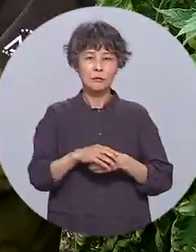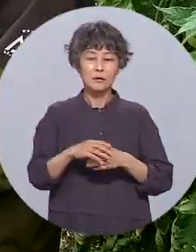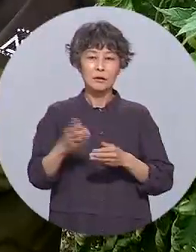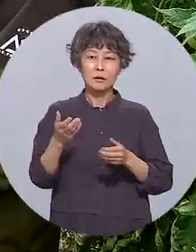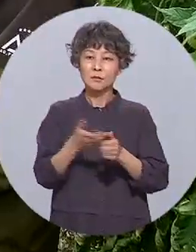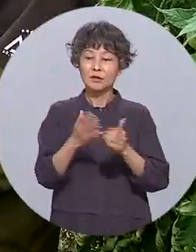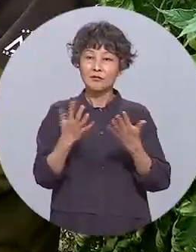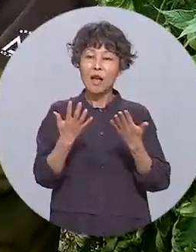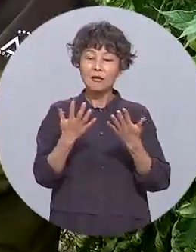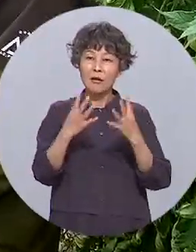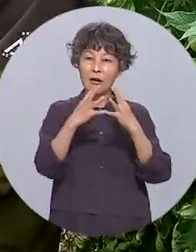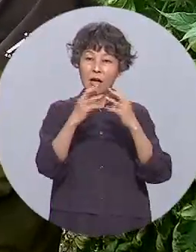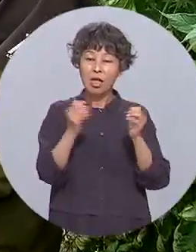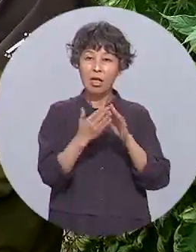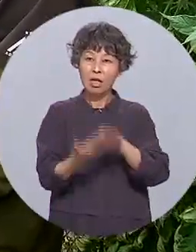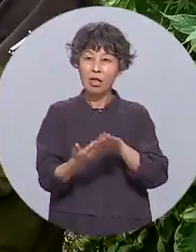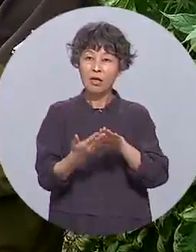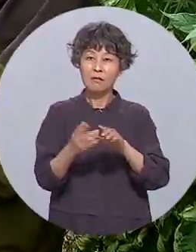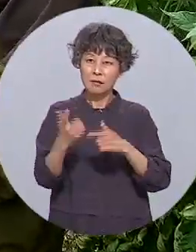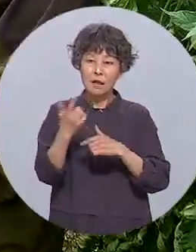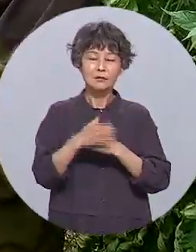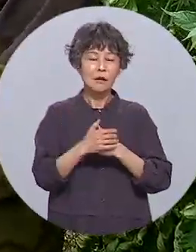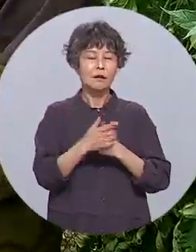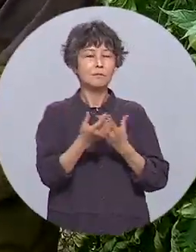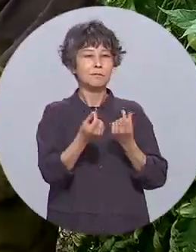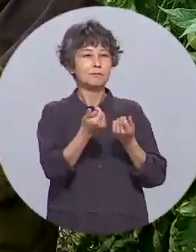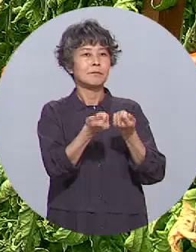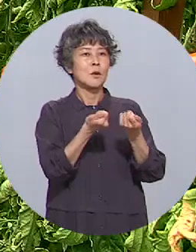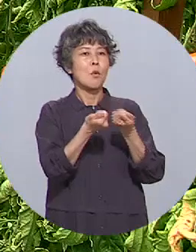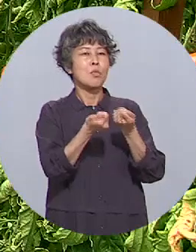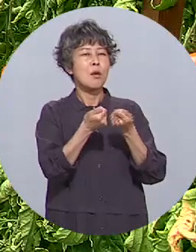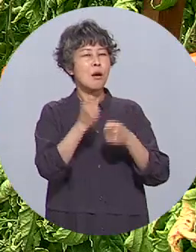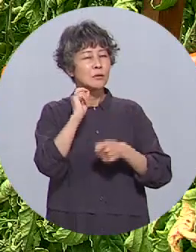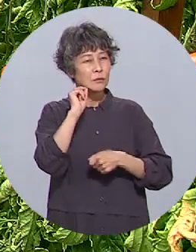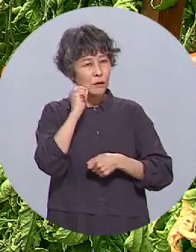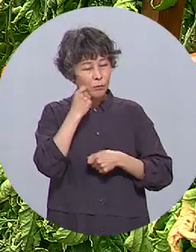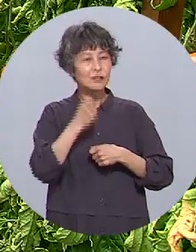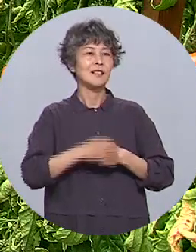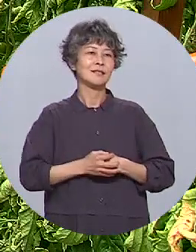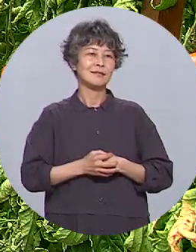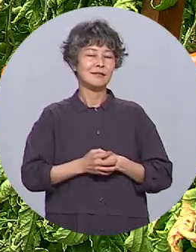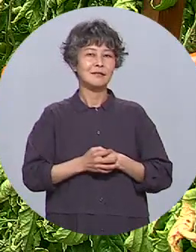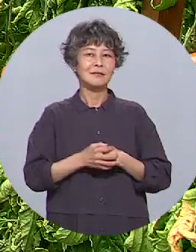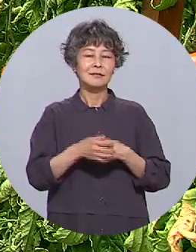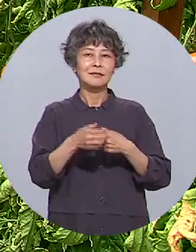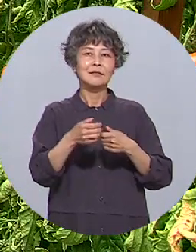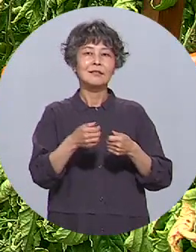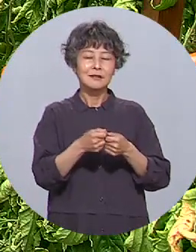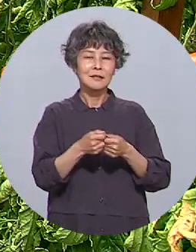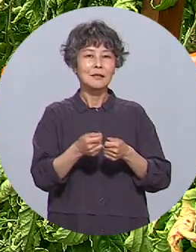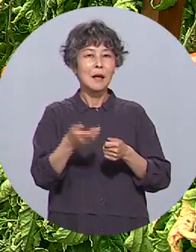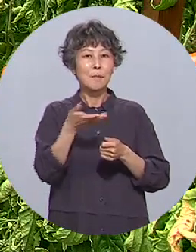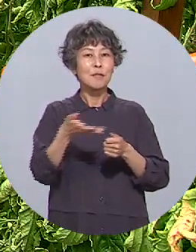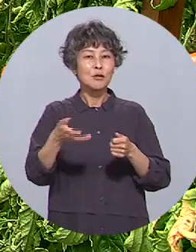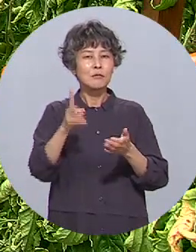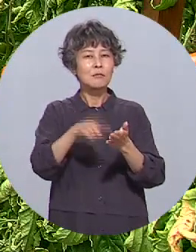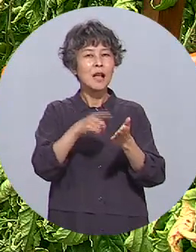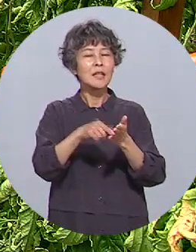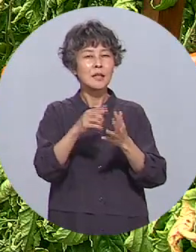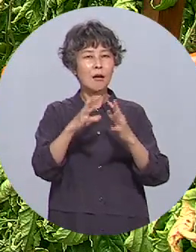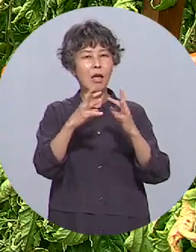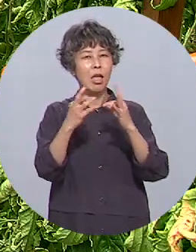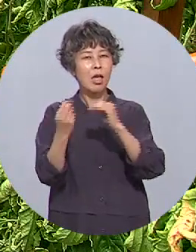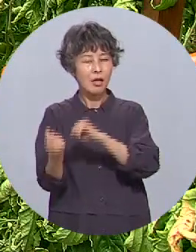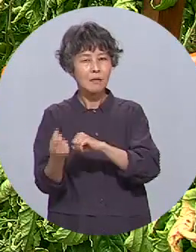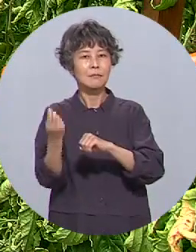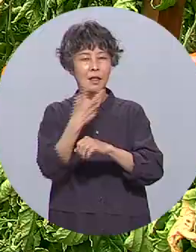じゃないですか？ そうですね、だからそこのところが非常にコントロールが難しくて、であんまりあげないと今度やっぱり枯れたり病気にな